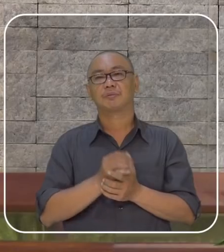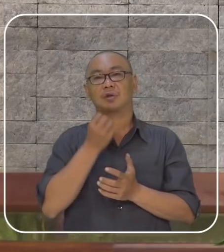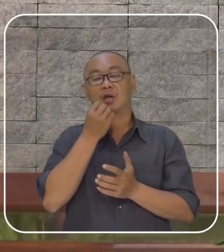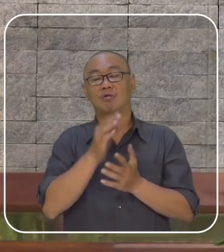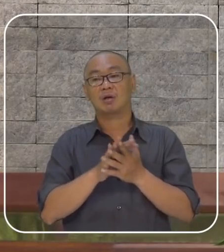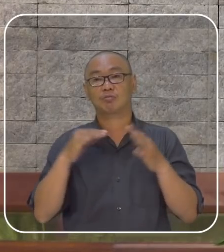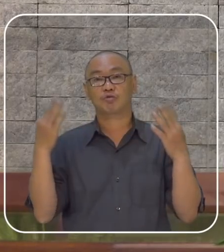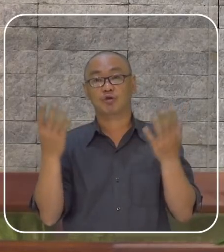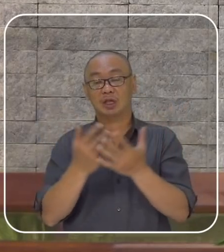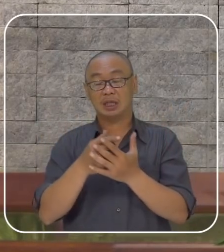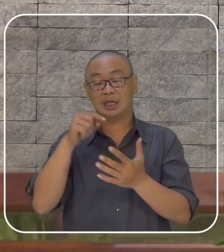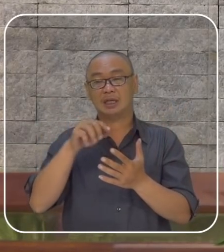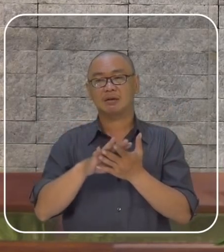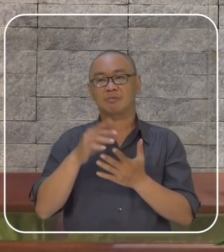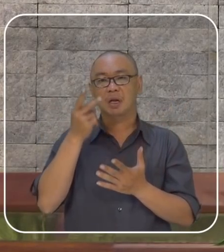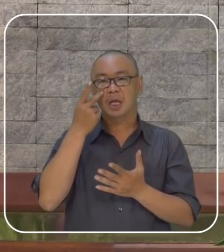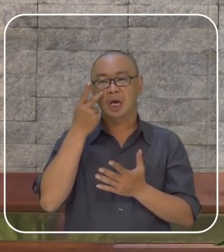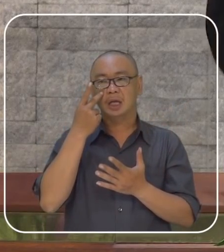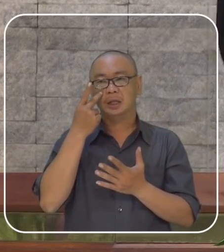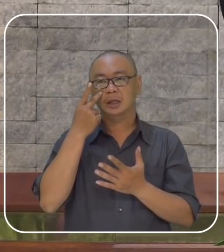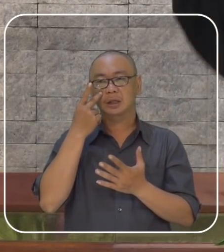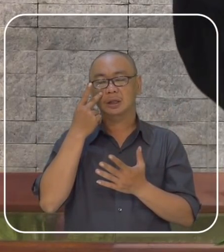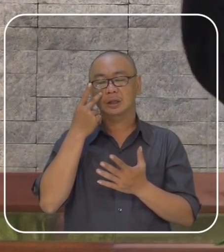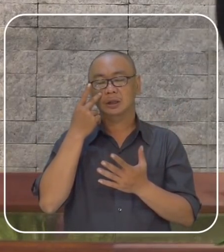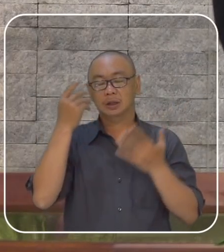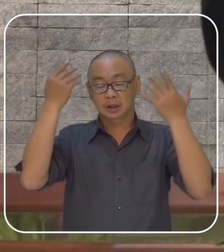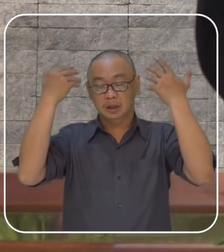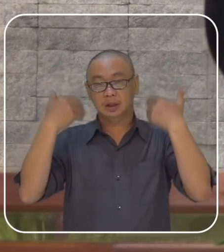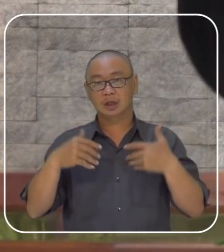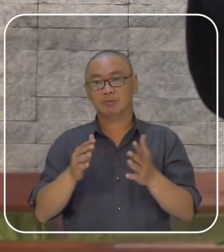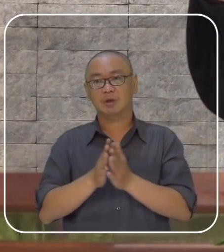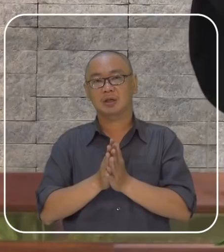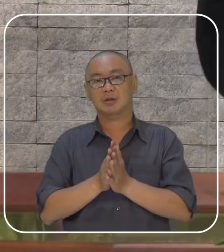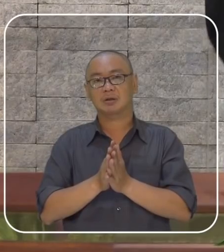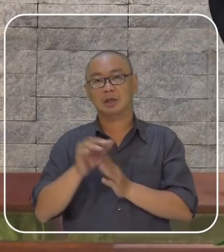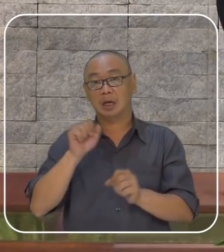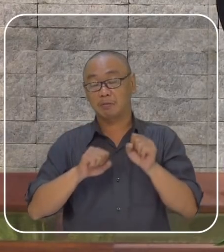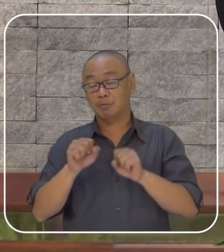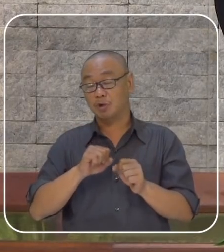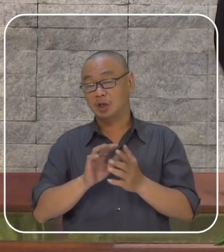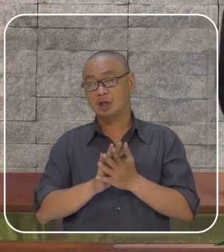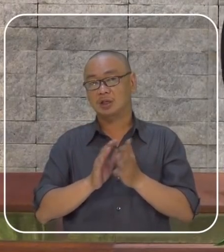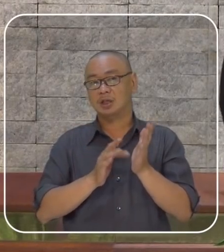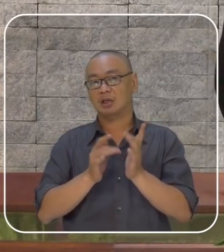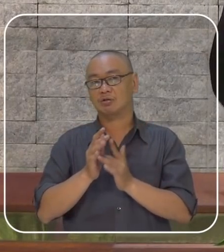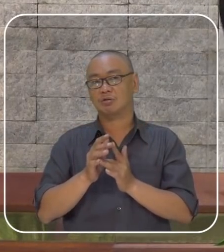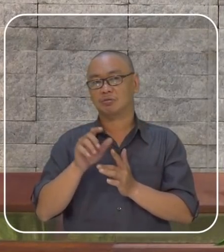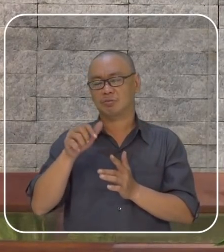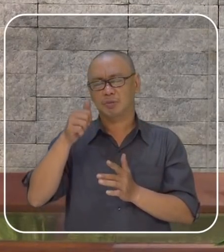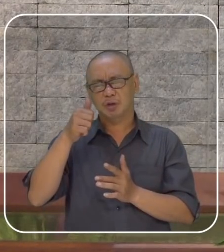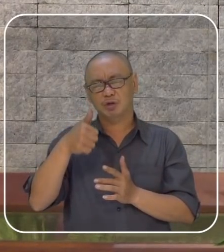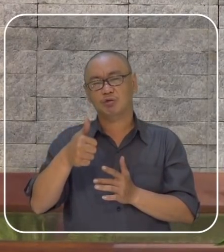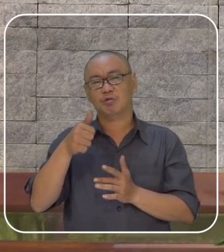pengakuan para murid ini melihat sikap tindakan perbuatan Yesus, mereka betul yakin